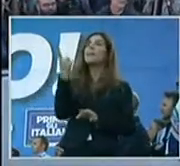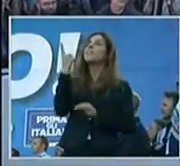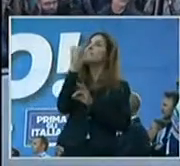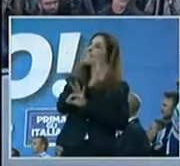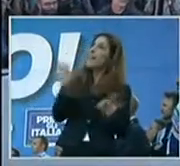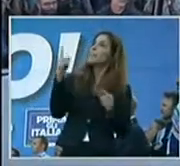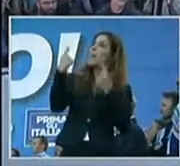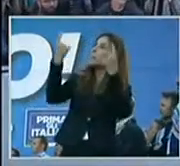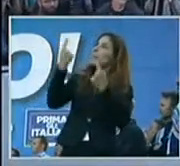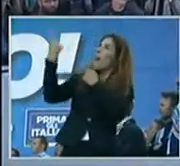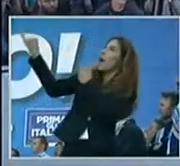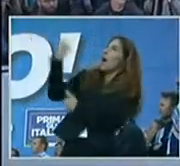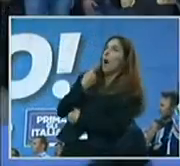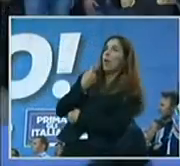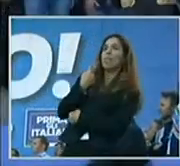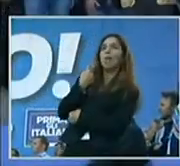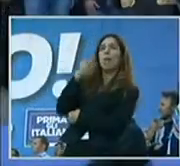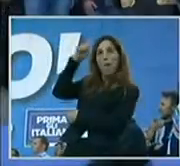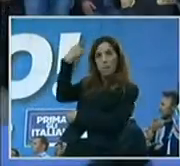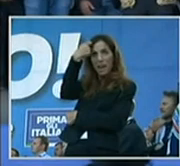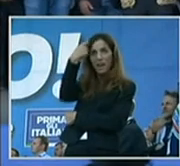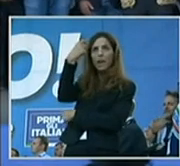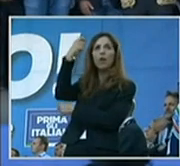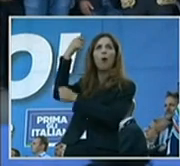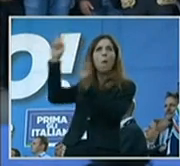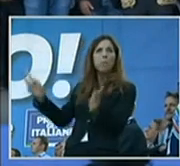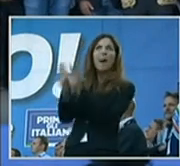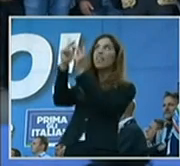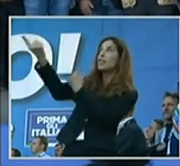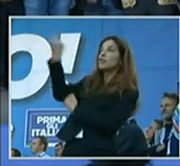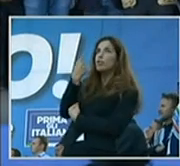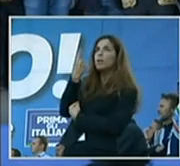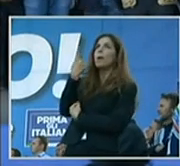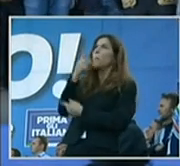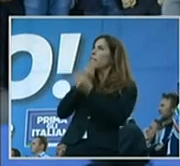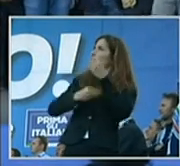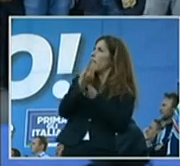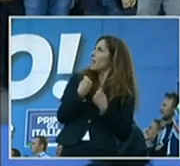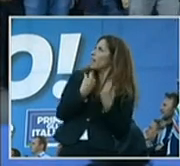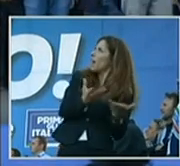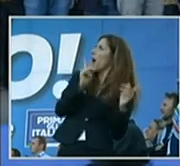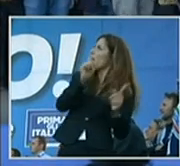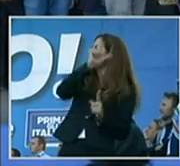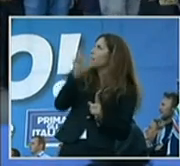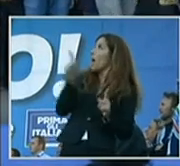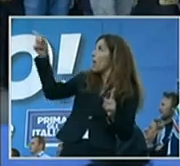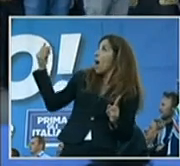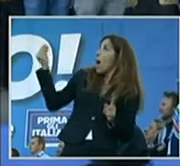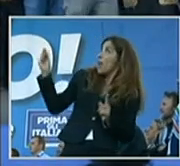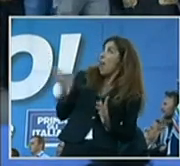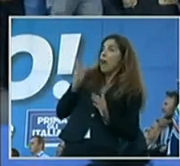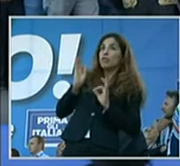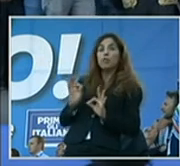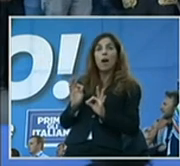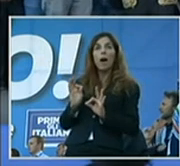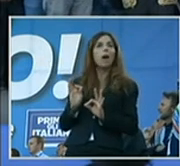che arrivino da Berlino e da Parigi per dare ai nostri figli l'Italia che ci hanno lasciato